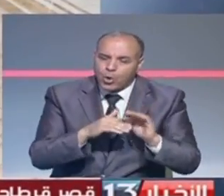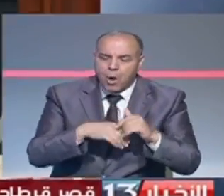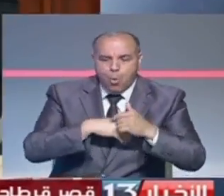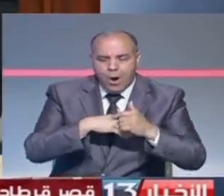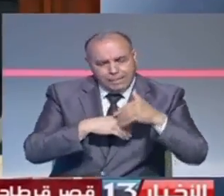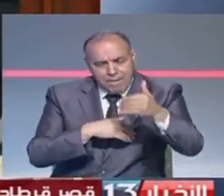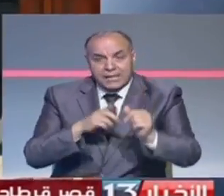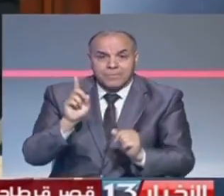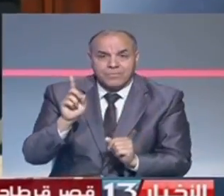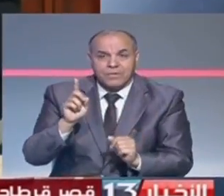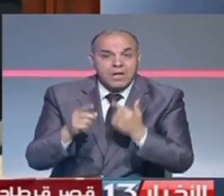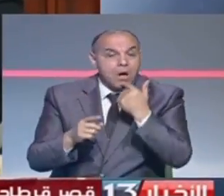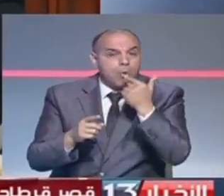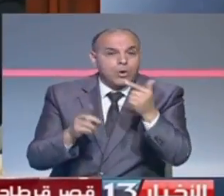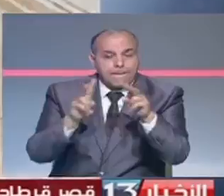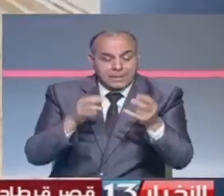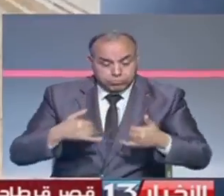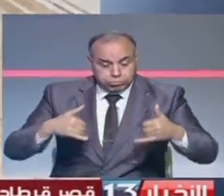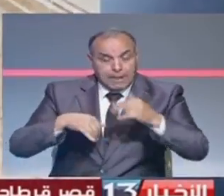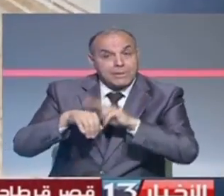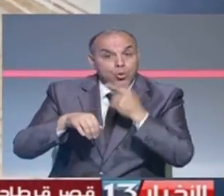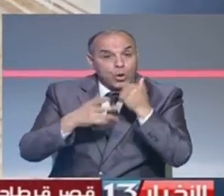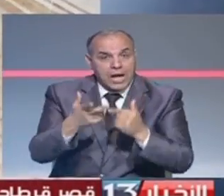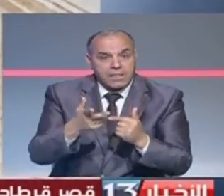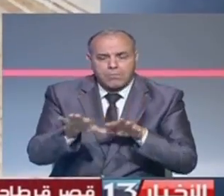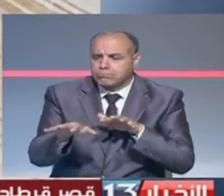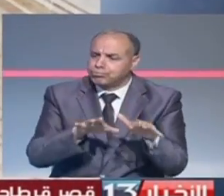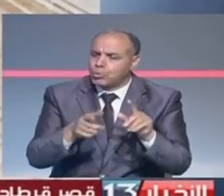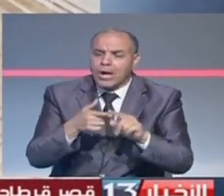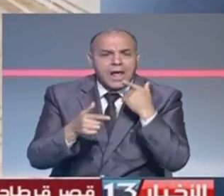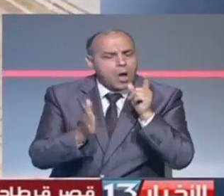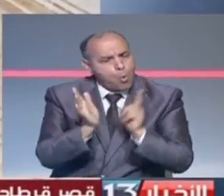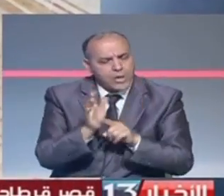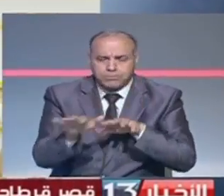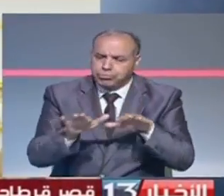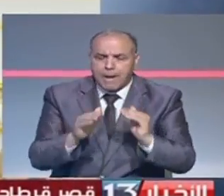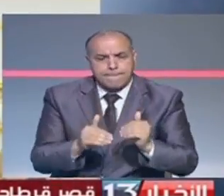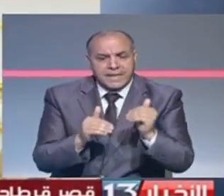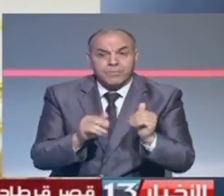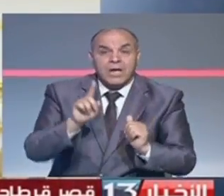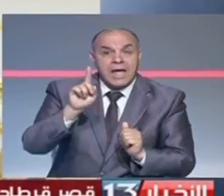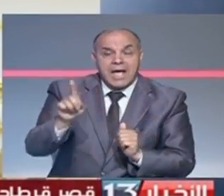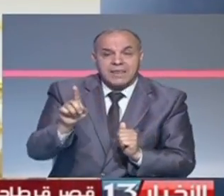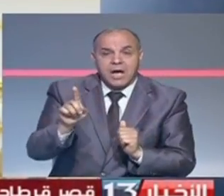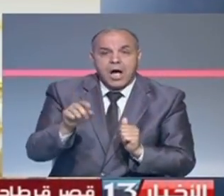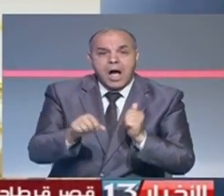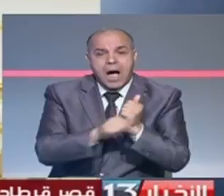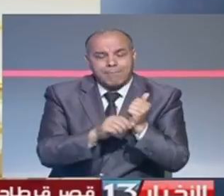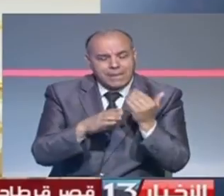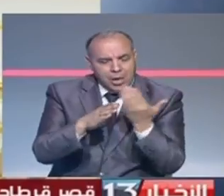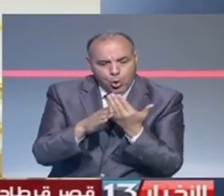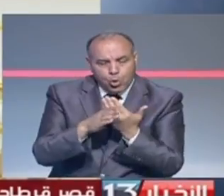الفتره اللاحقه وبحث المجلس كذلك الاجراءات الواجب اتخاذها بالنسبه الى السنه الدراسيه